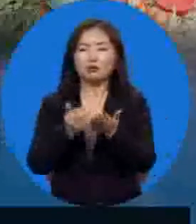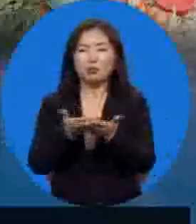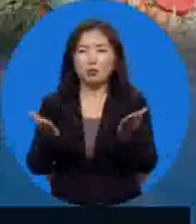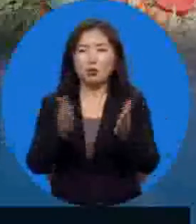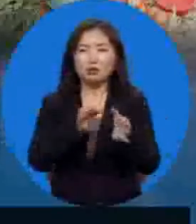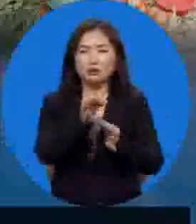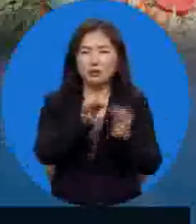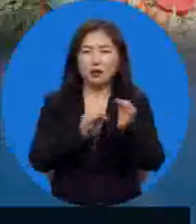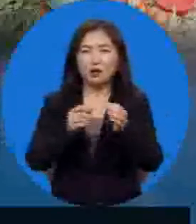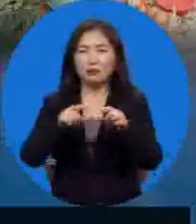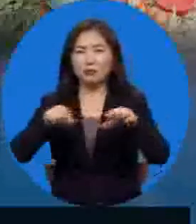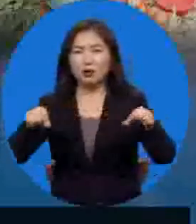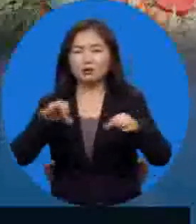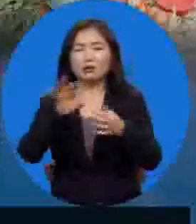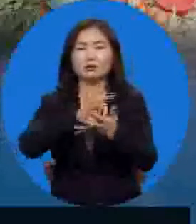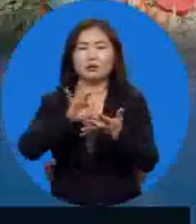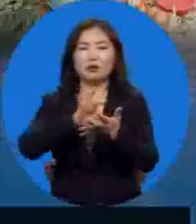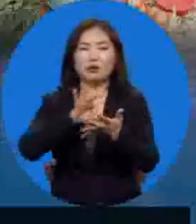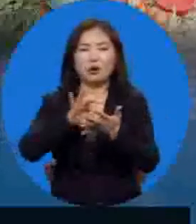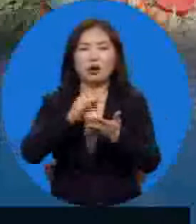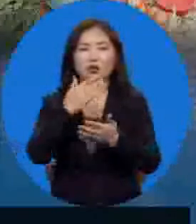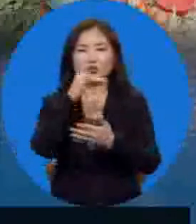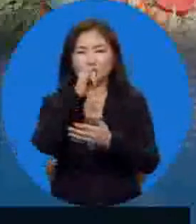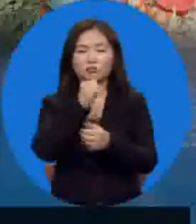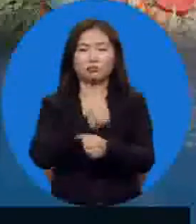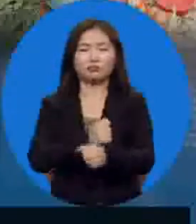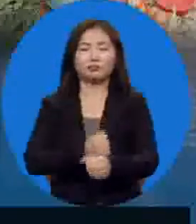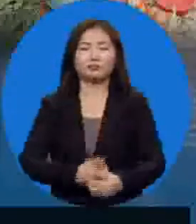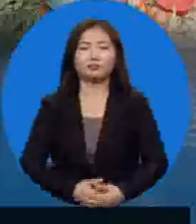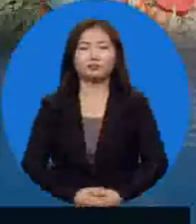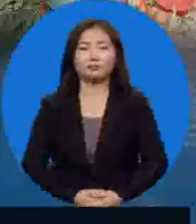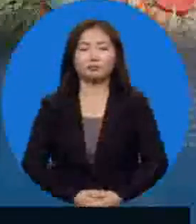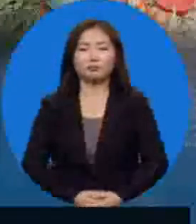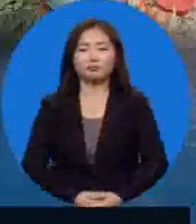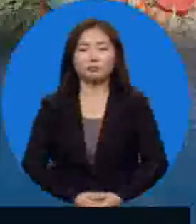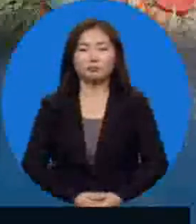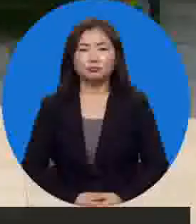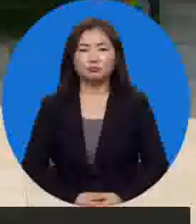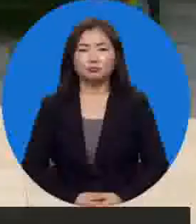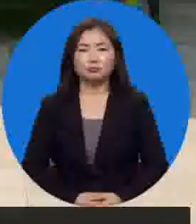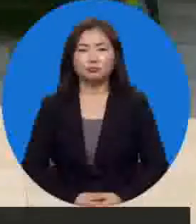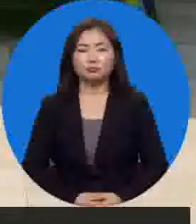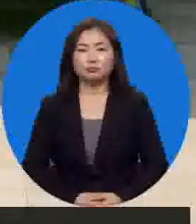전통시장과 식당 등에서 사용할 수 있도록 했습니다 성가 기잡니다